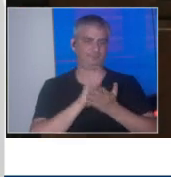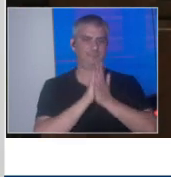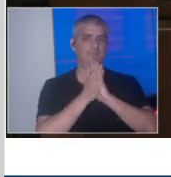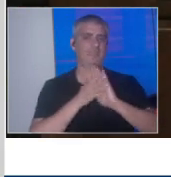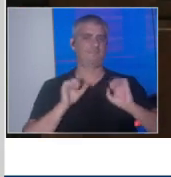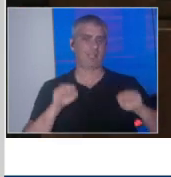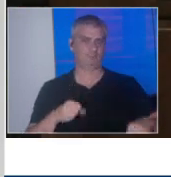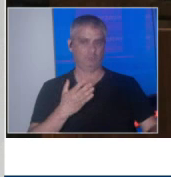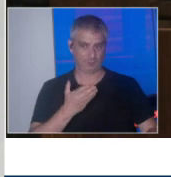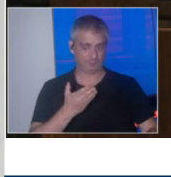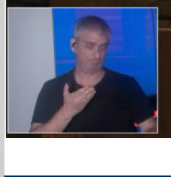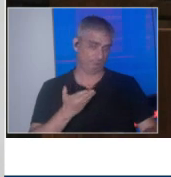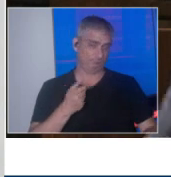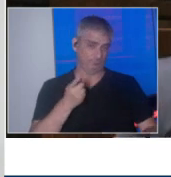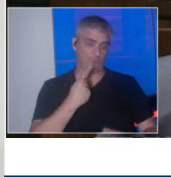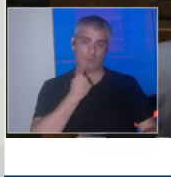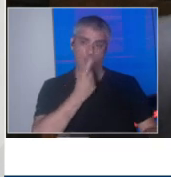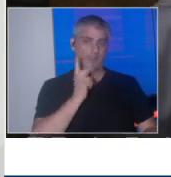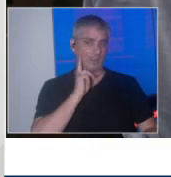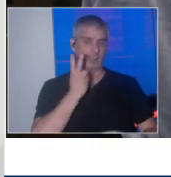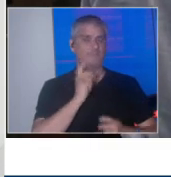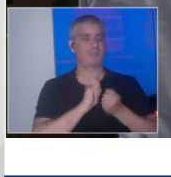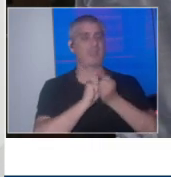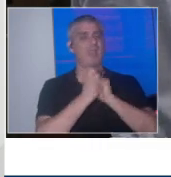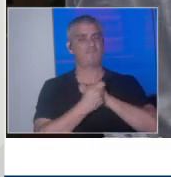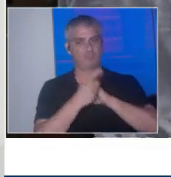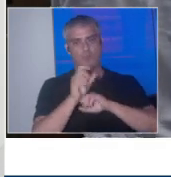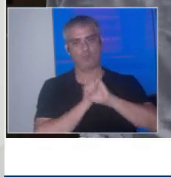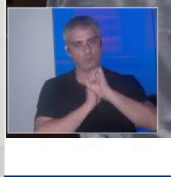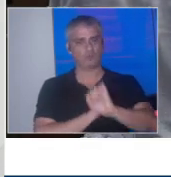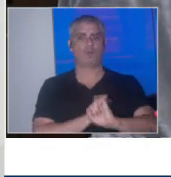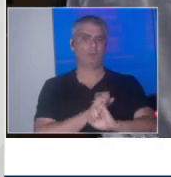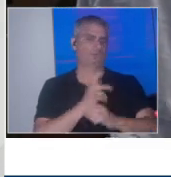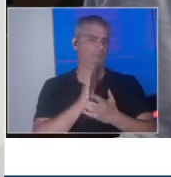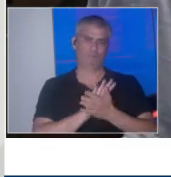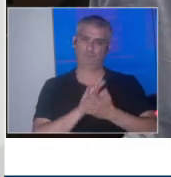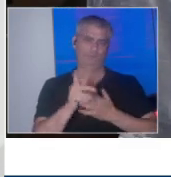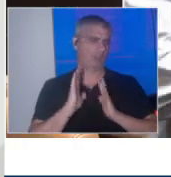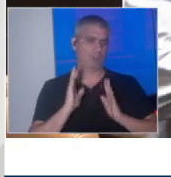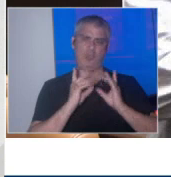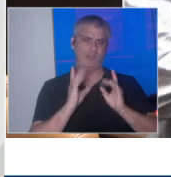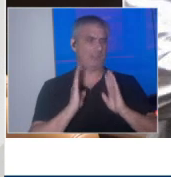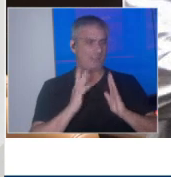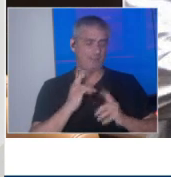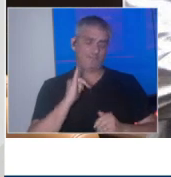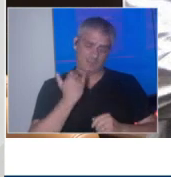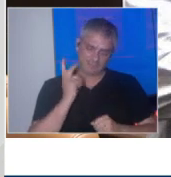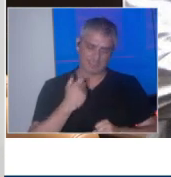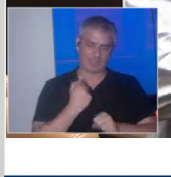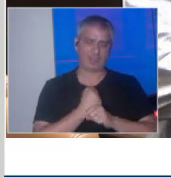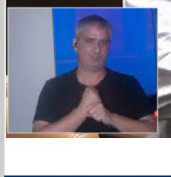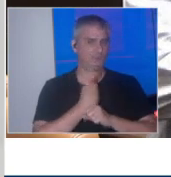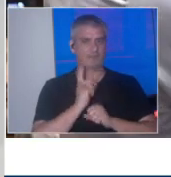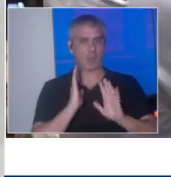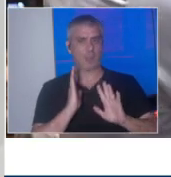בהפיכה המשטרית שהוא כינה אותה כמובן רפורמה, שהוא תומך בהם, שפשוט זאת לא הדרך וכן צריך לעשות את זה